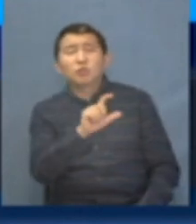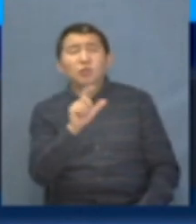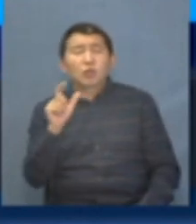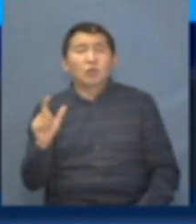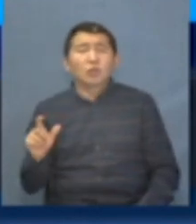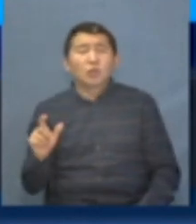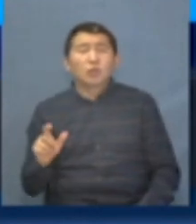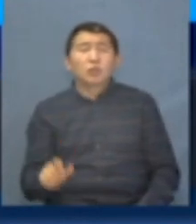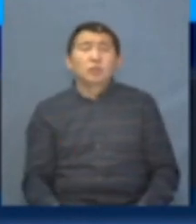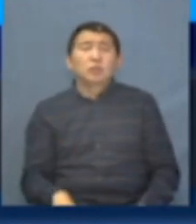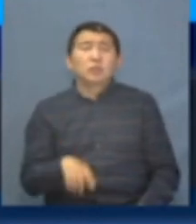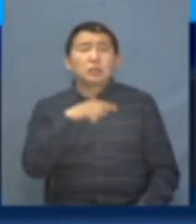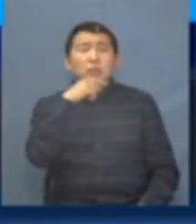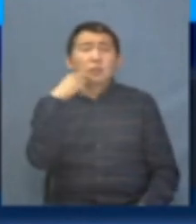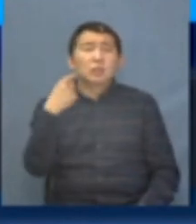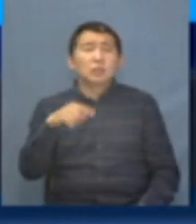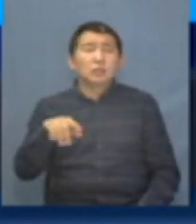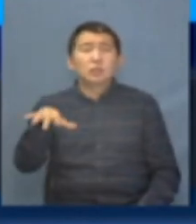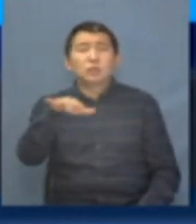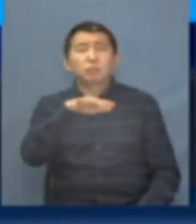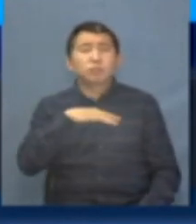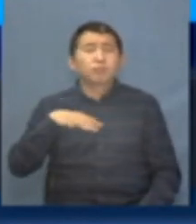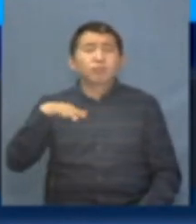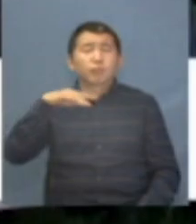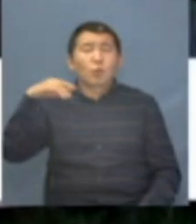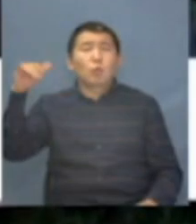ВКО, а также из Российской Федерации.